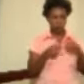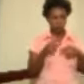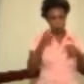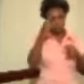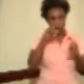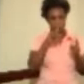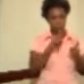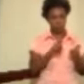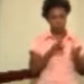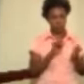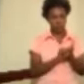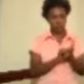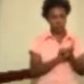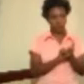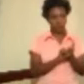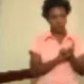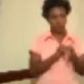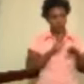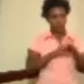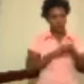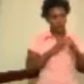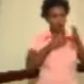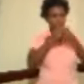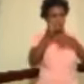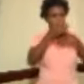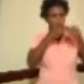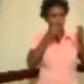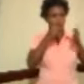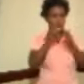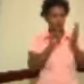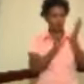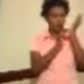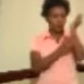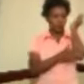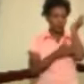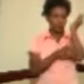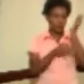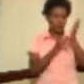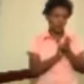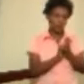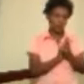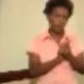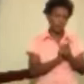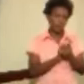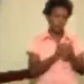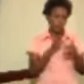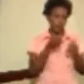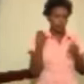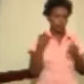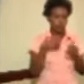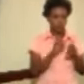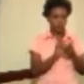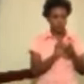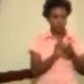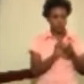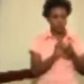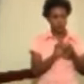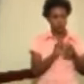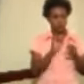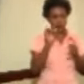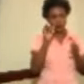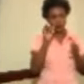de CIRH, sur reconstruction, et puis n'a tout pas aspect sur parler, hein, c'est que, il y a le moniteur du jeudi 6